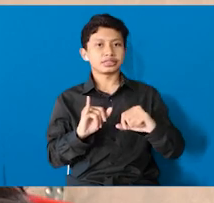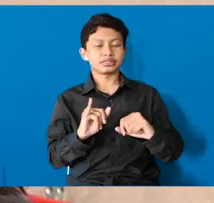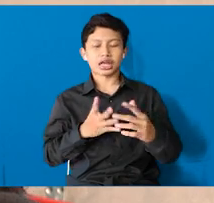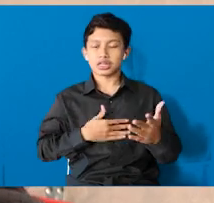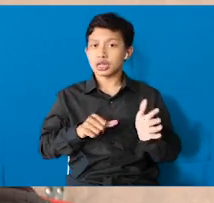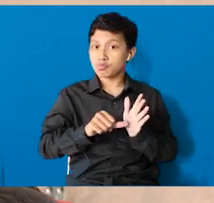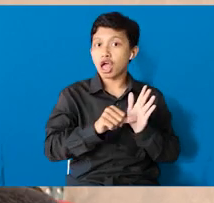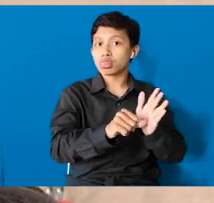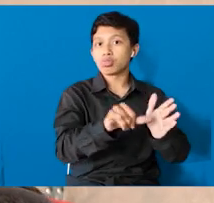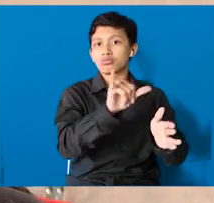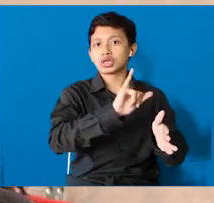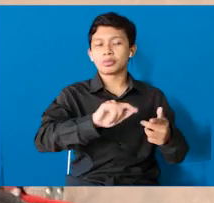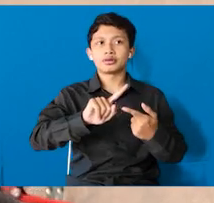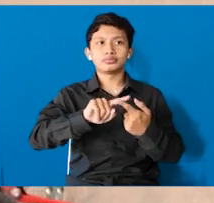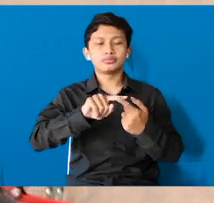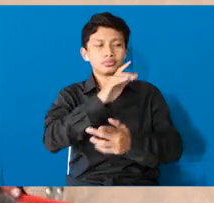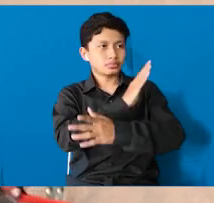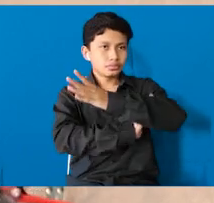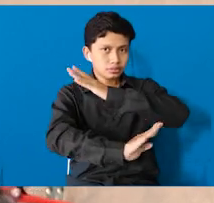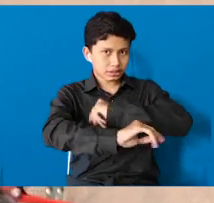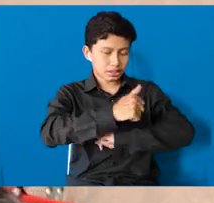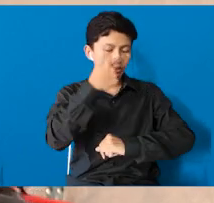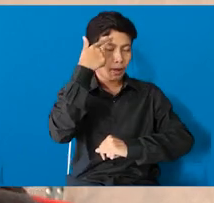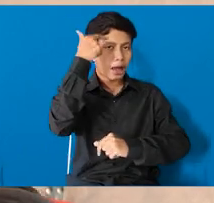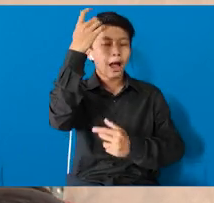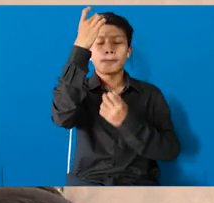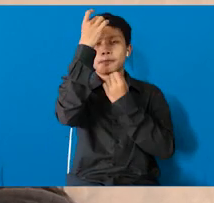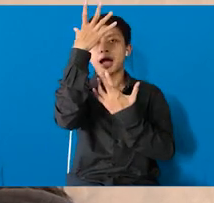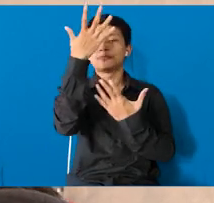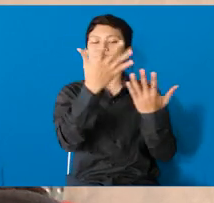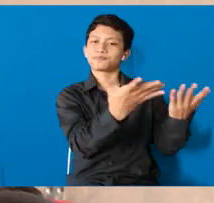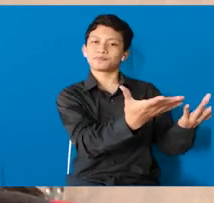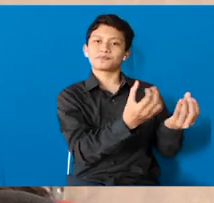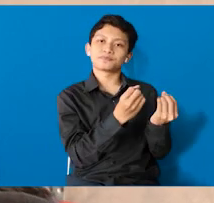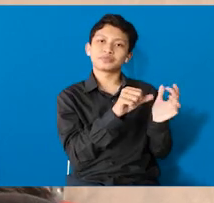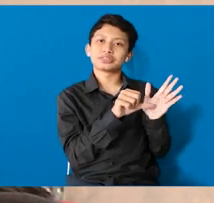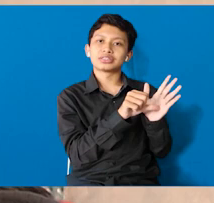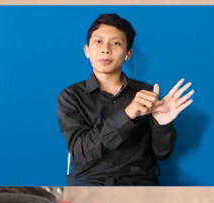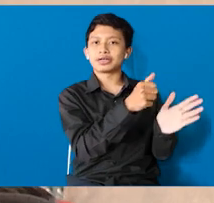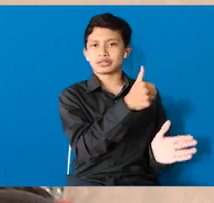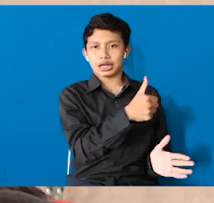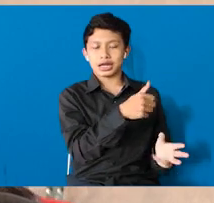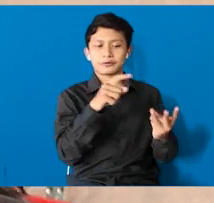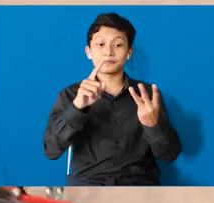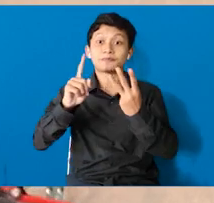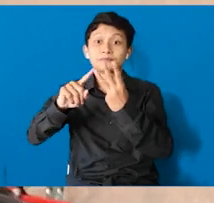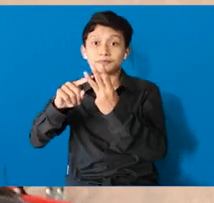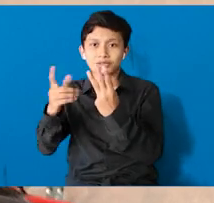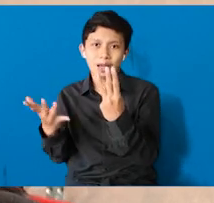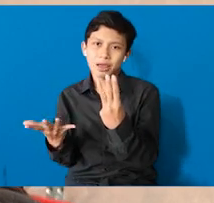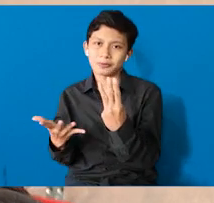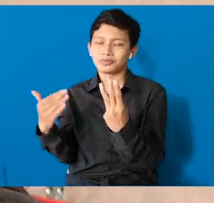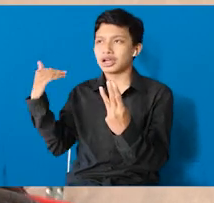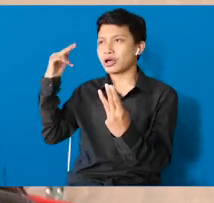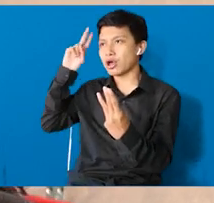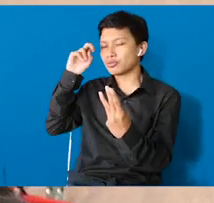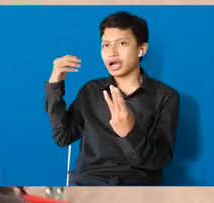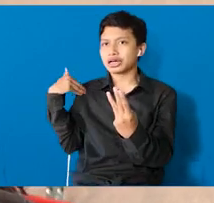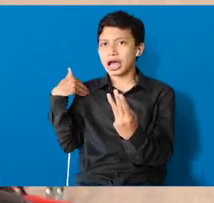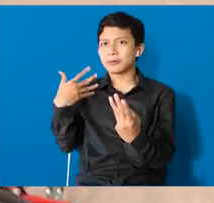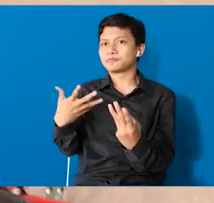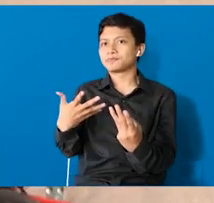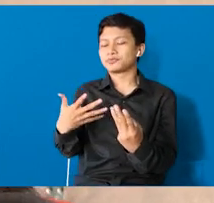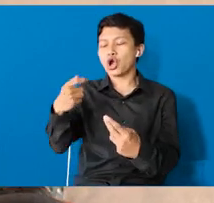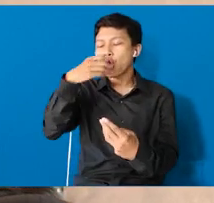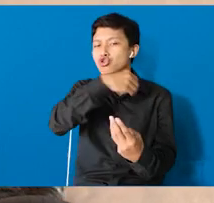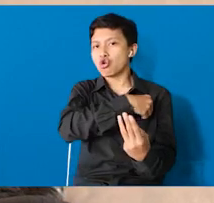sudah terlatih, itu juga bisa meringankan beban kami. Kemudian di meja ketiga, ini harus ada bidan,